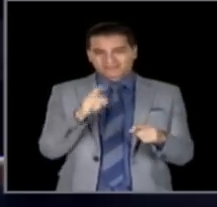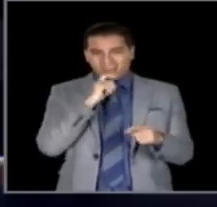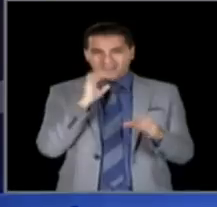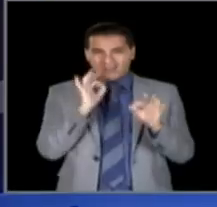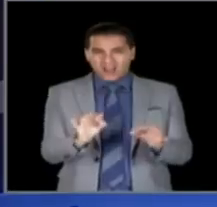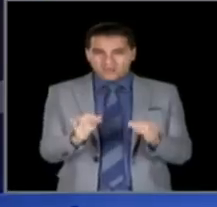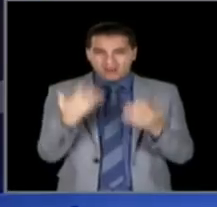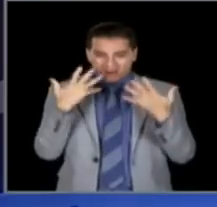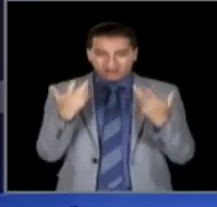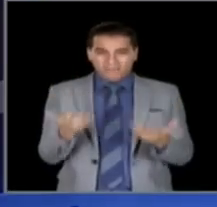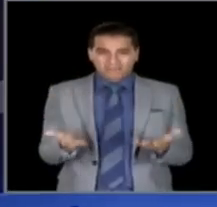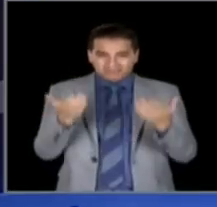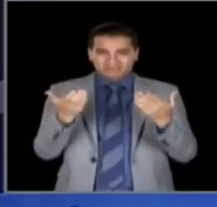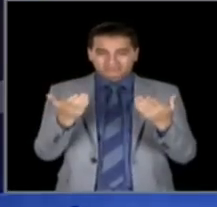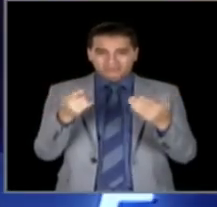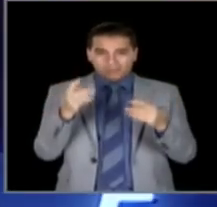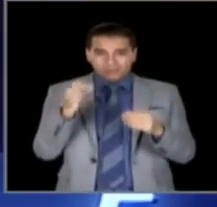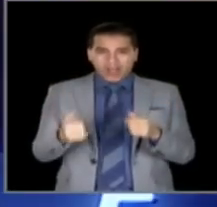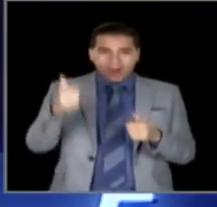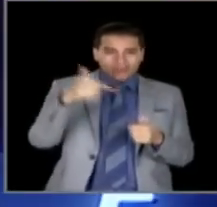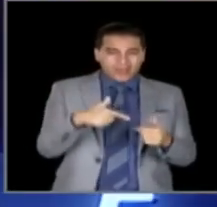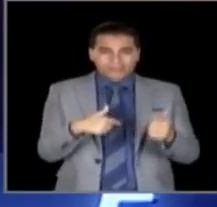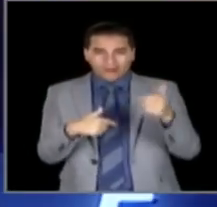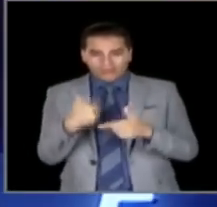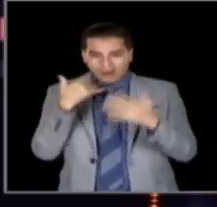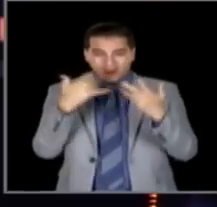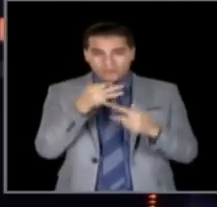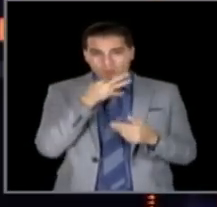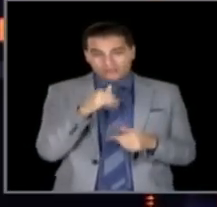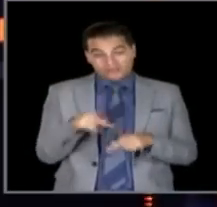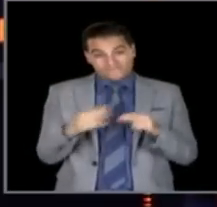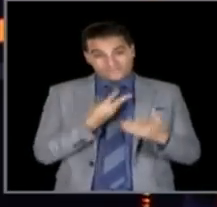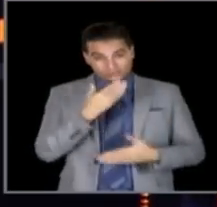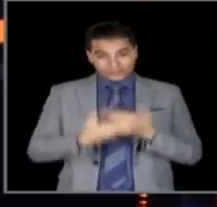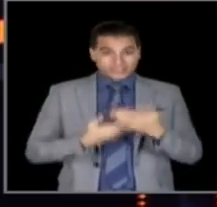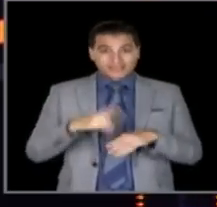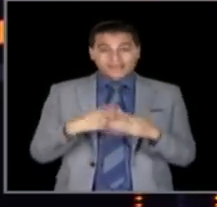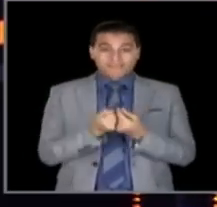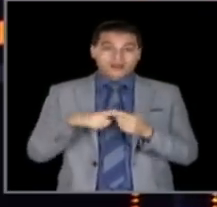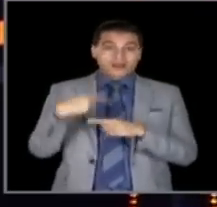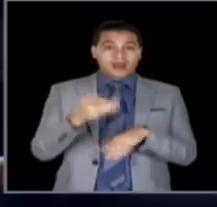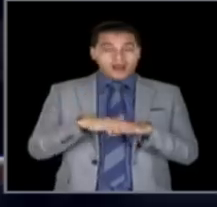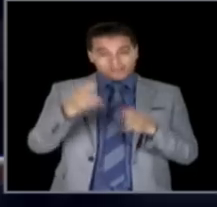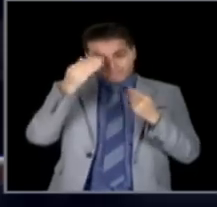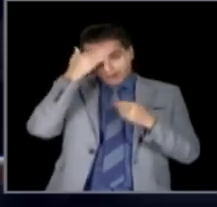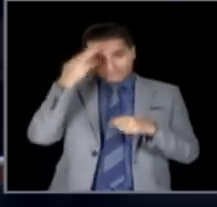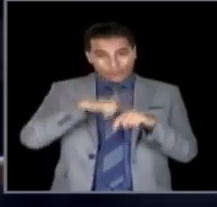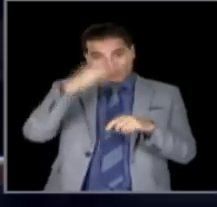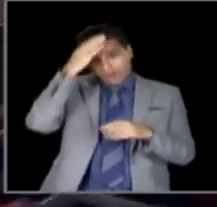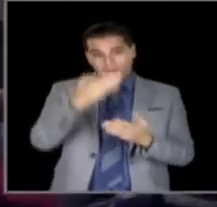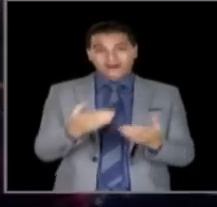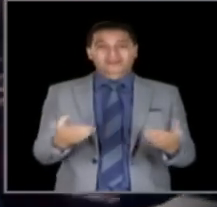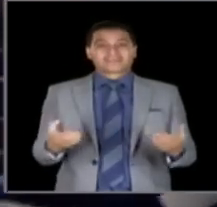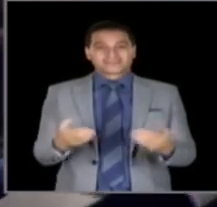فرقتين على الصدارة. هنخرج فاصل وهنرجع مرة تانية مع فقرة المعرفة